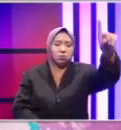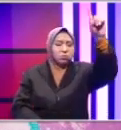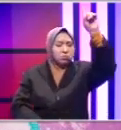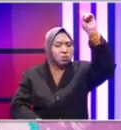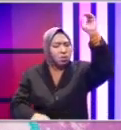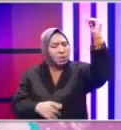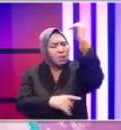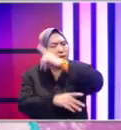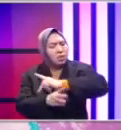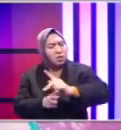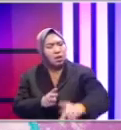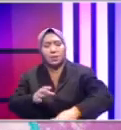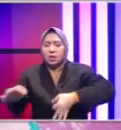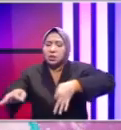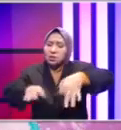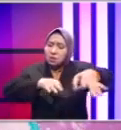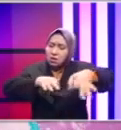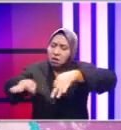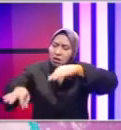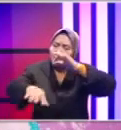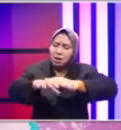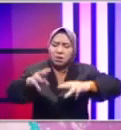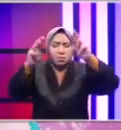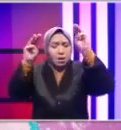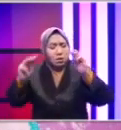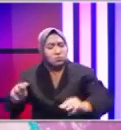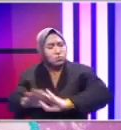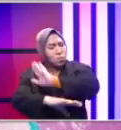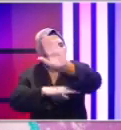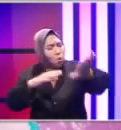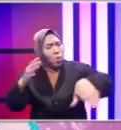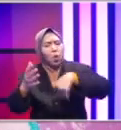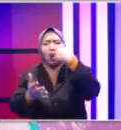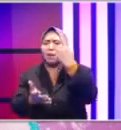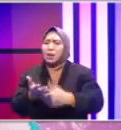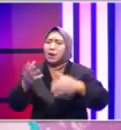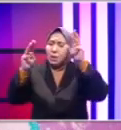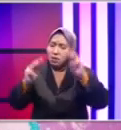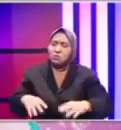yunedi Ungu Bima amiluhur